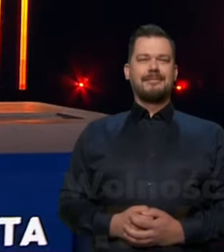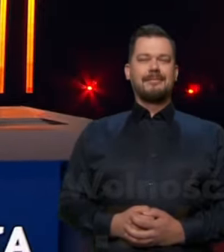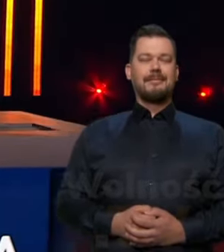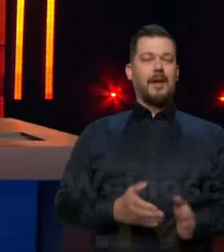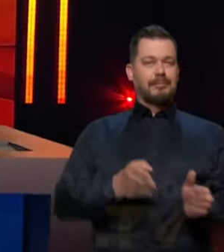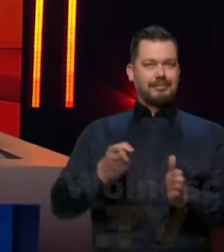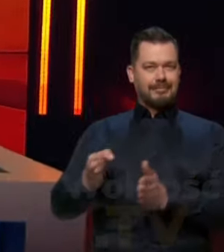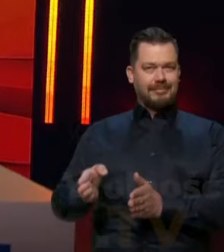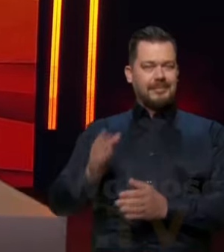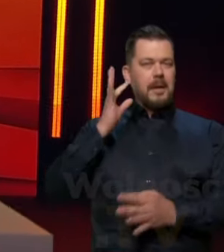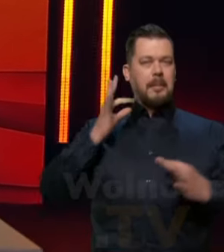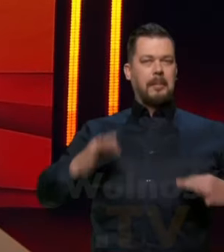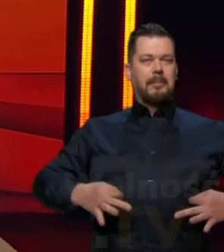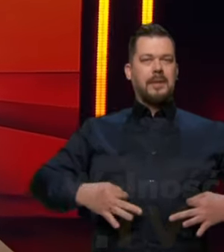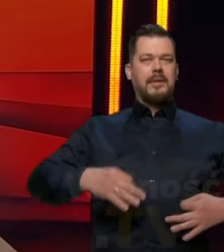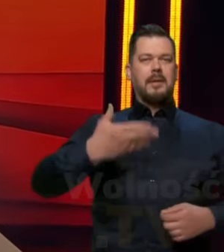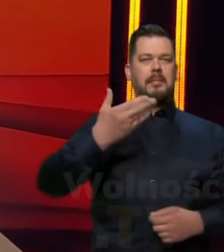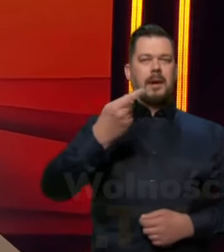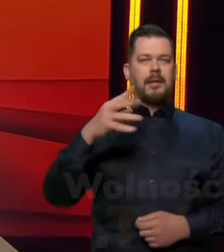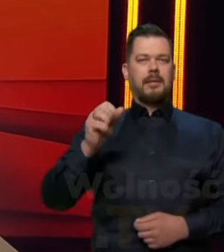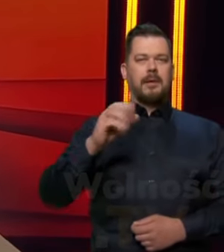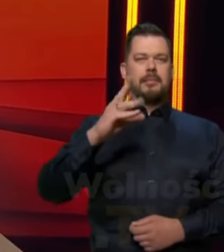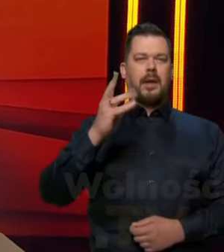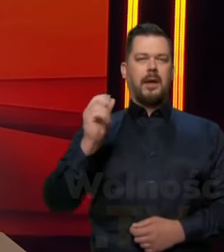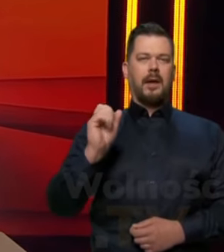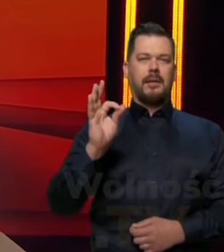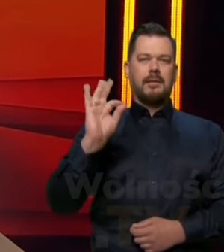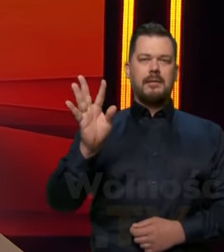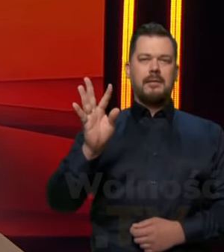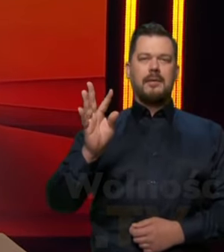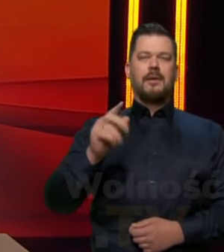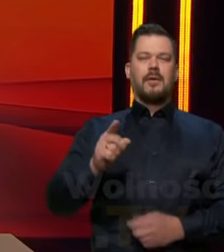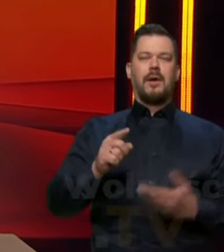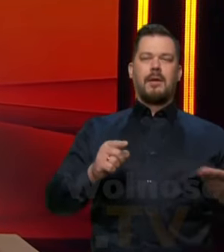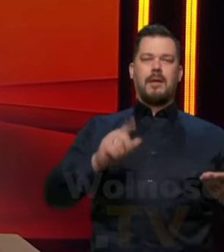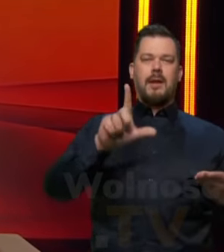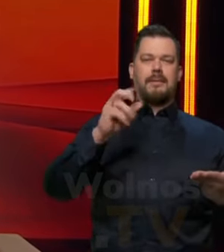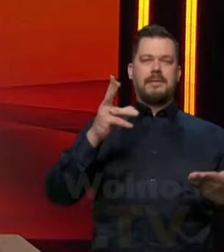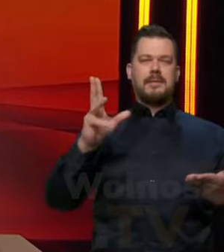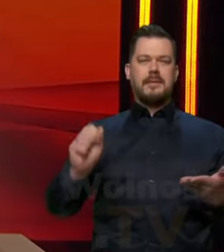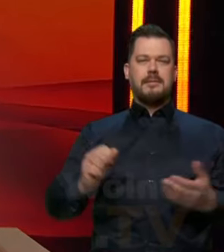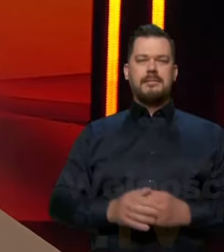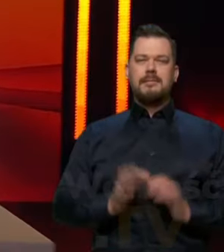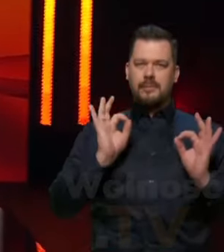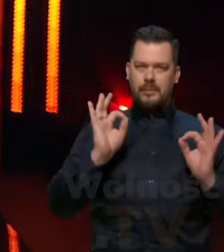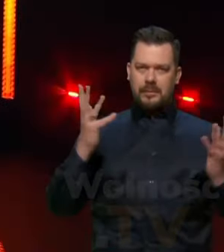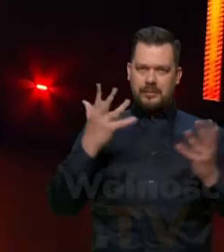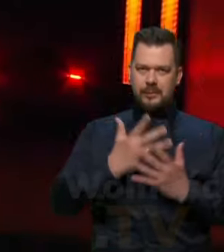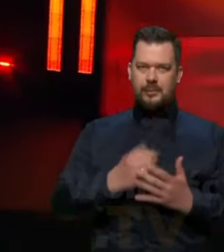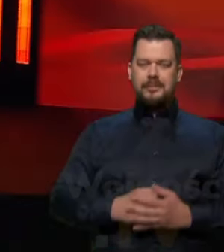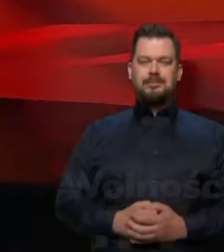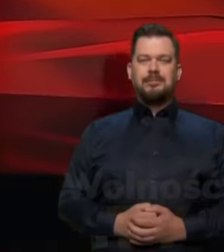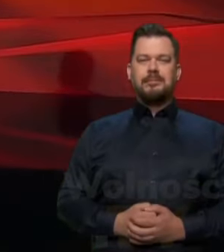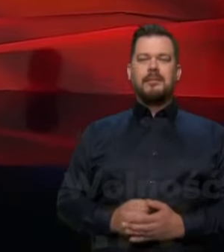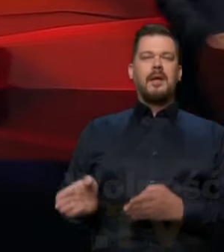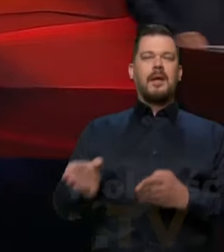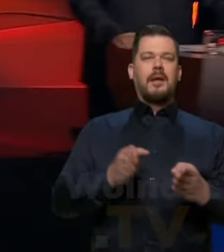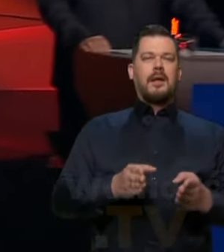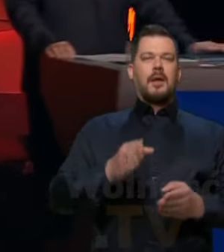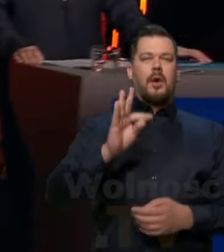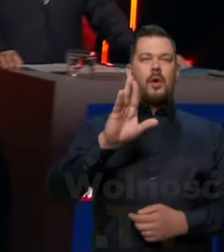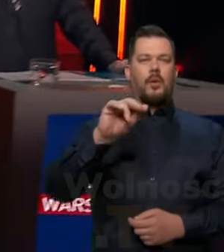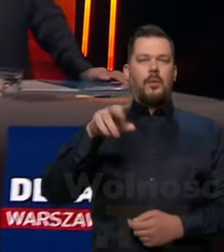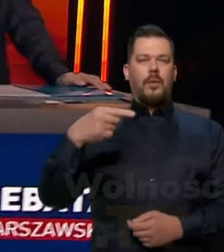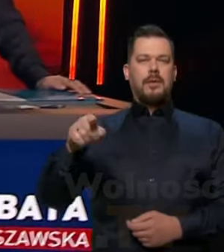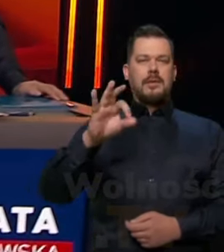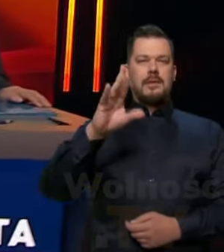Jest z nami także pani Magdalena Biejat, Koalicyjny Komitet Wyborczy Lewica. Dobry wieczór. Przed nami Romuald Starosielec,